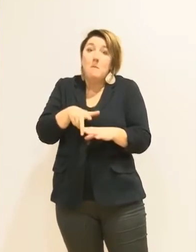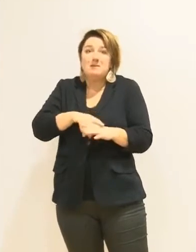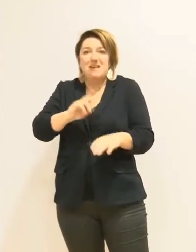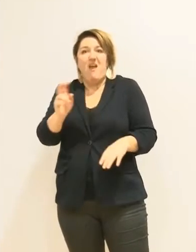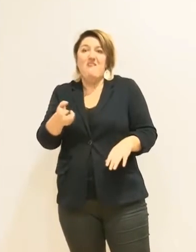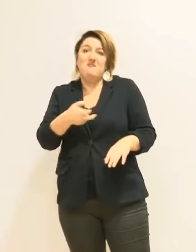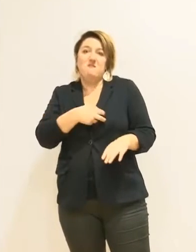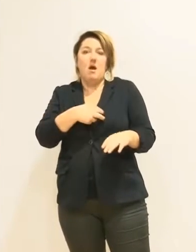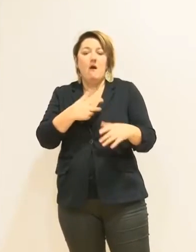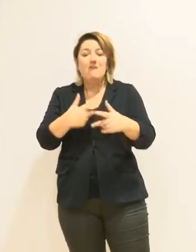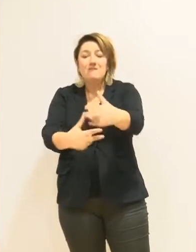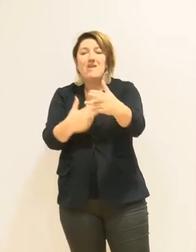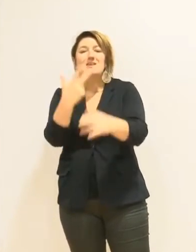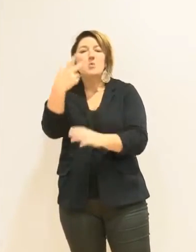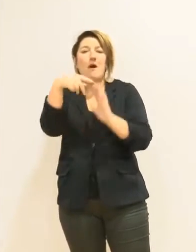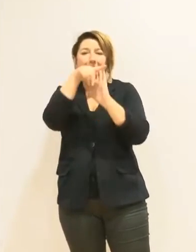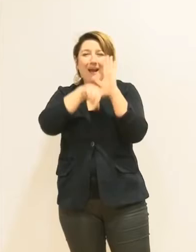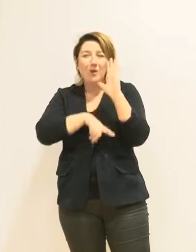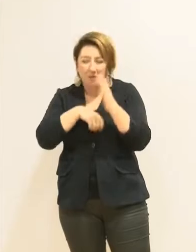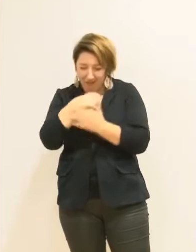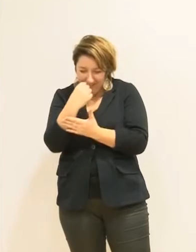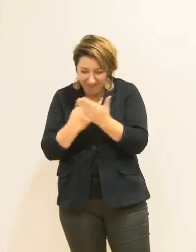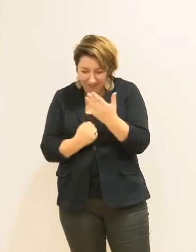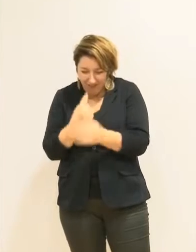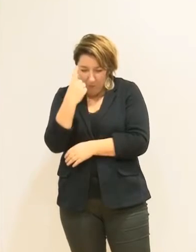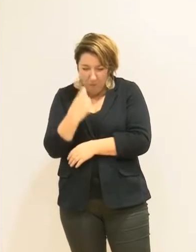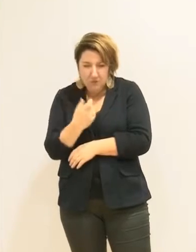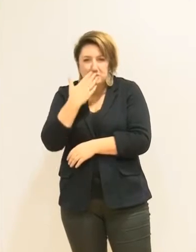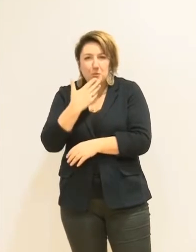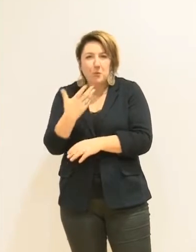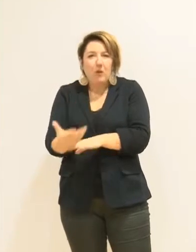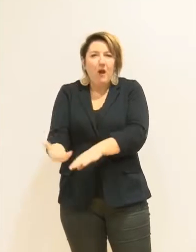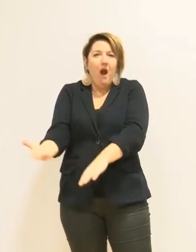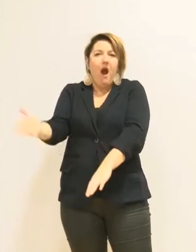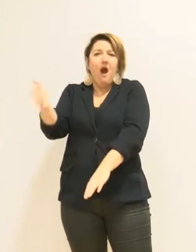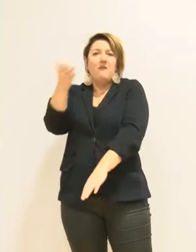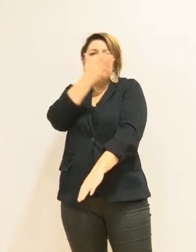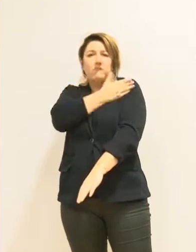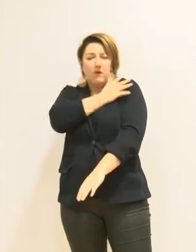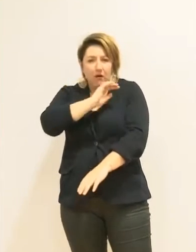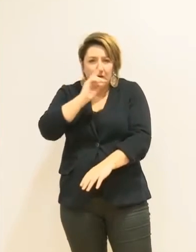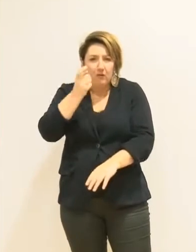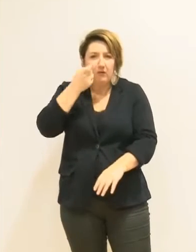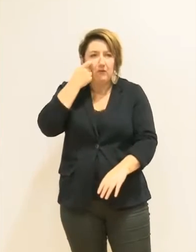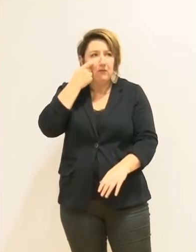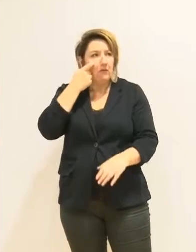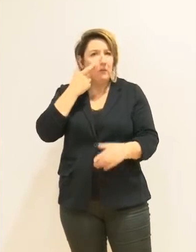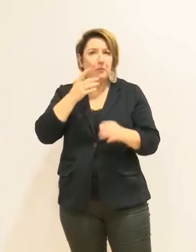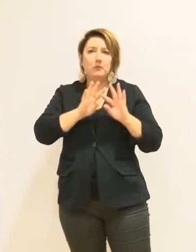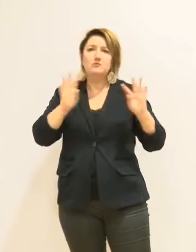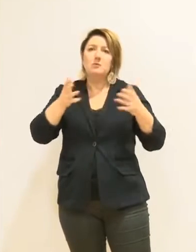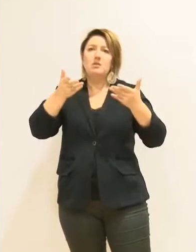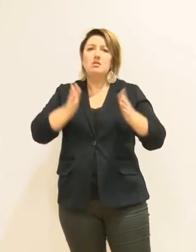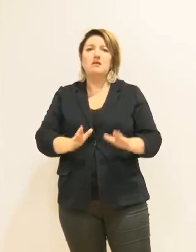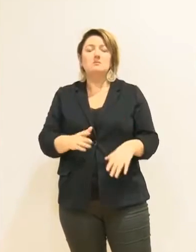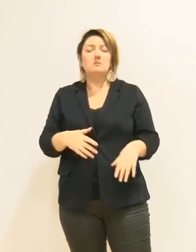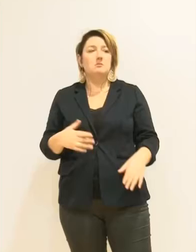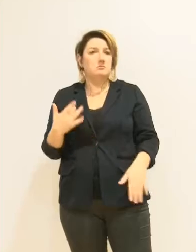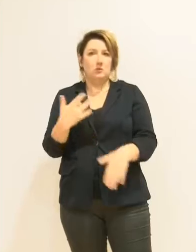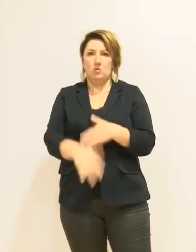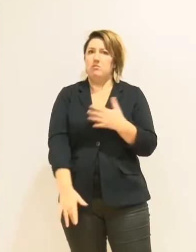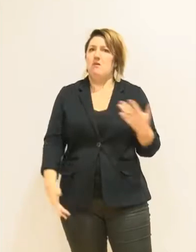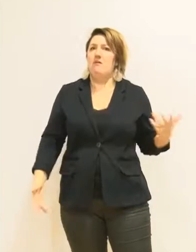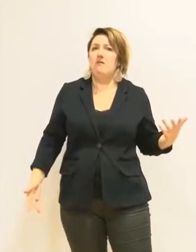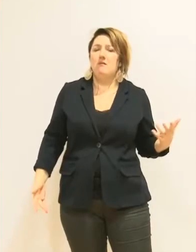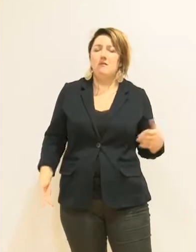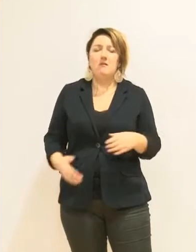le règlement de la phase 3. Nous aurions dû connaître les termes de cette phase 3 avant nos décisions en jury. Il est certain que beaucoup d'entre